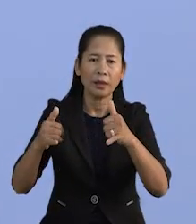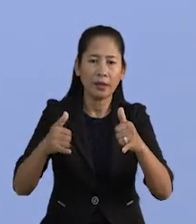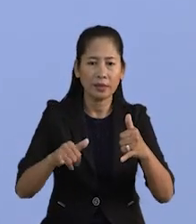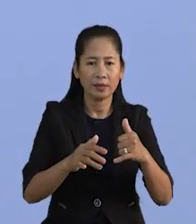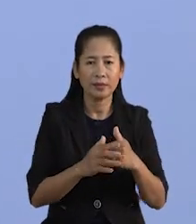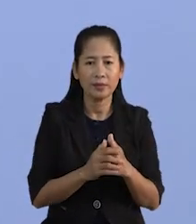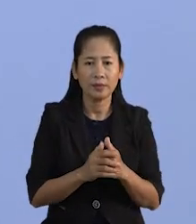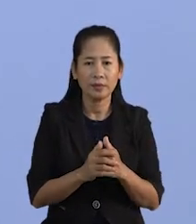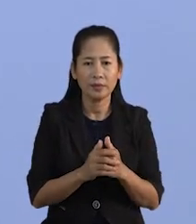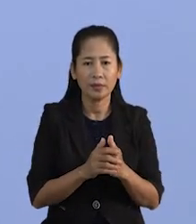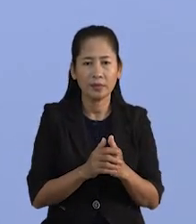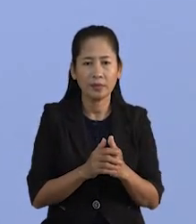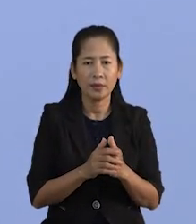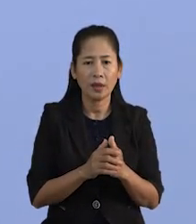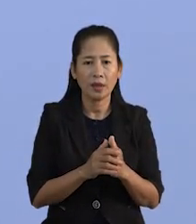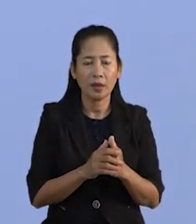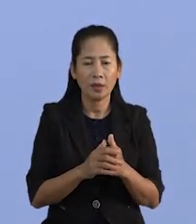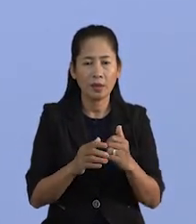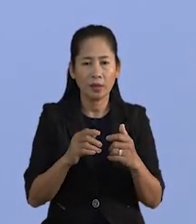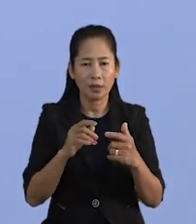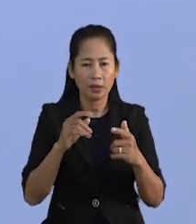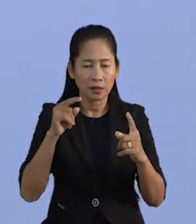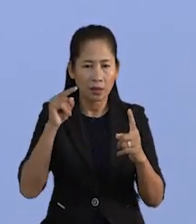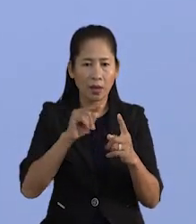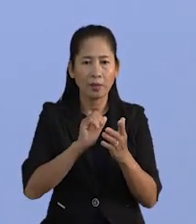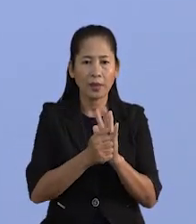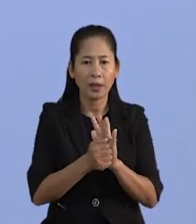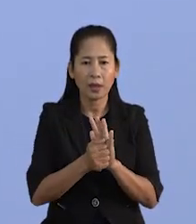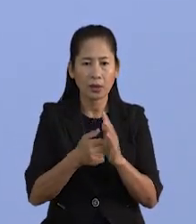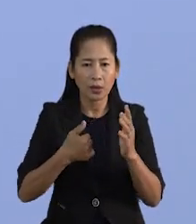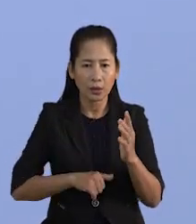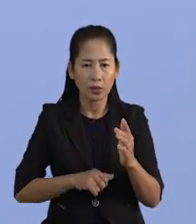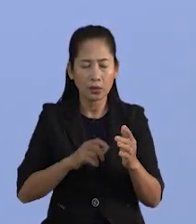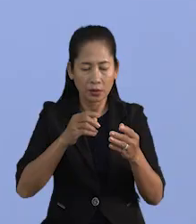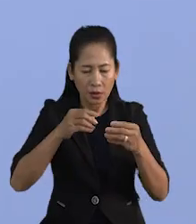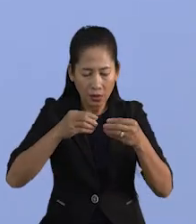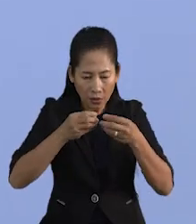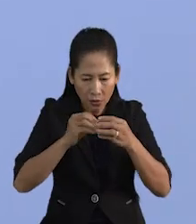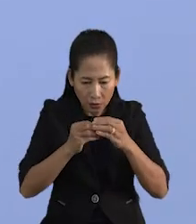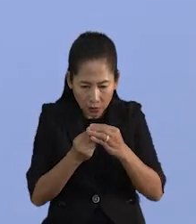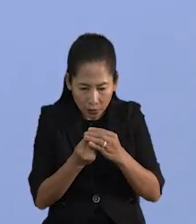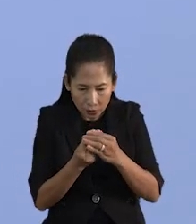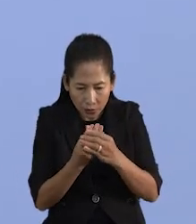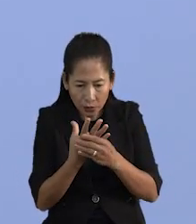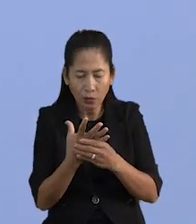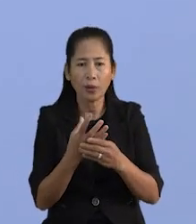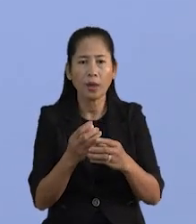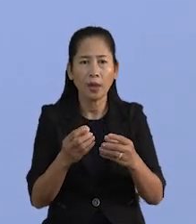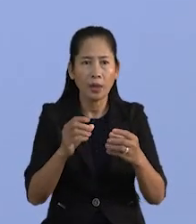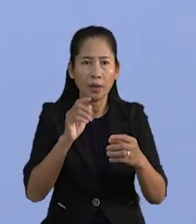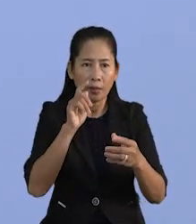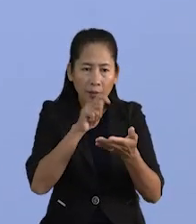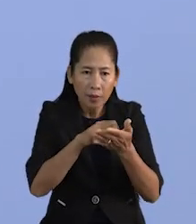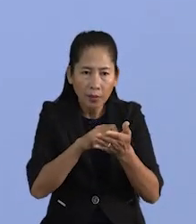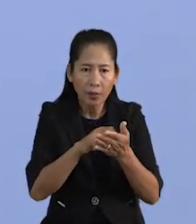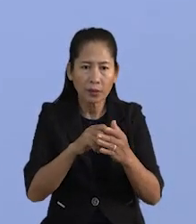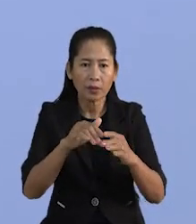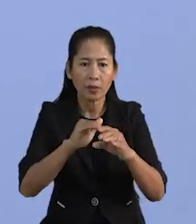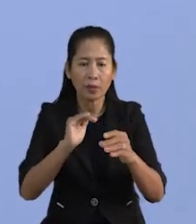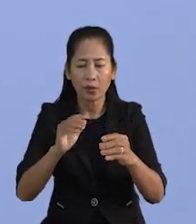តបាទបន្ទាប់មកទៀតដល់ពេលកូនញាស់មេមន់នាំកូនចុះមក